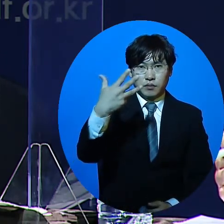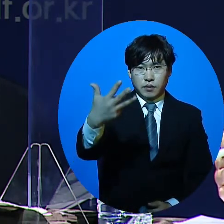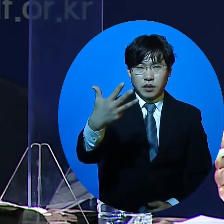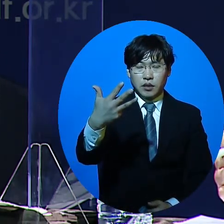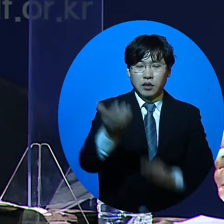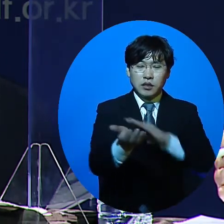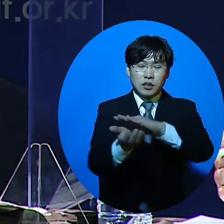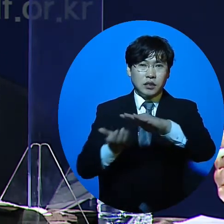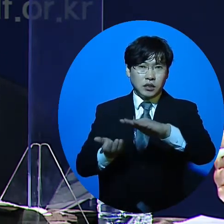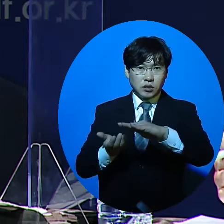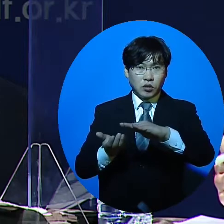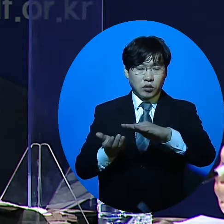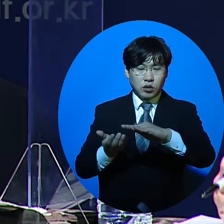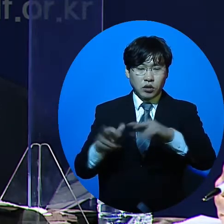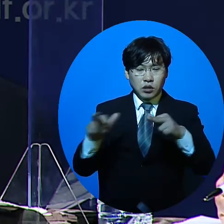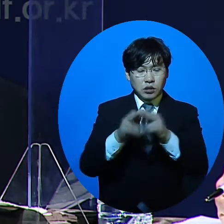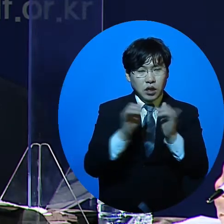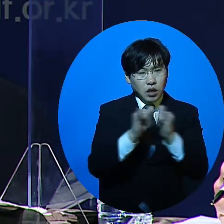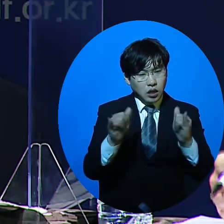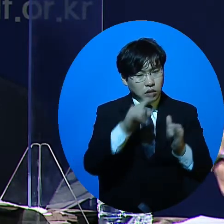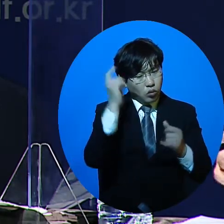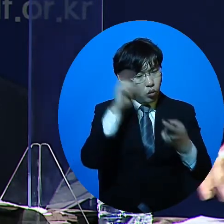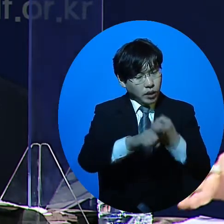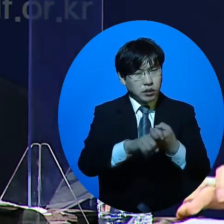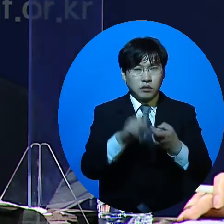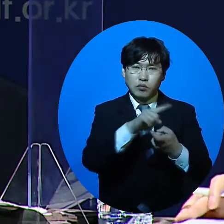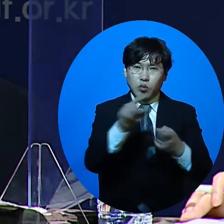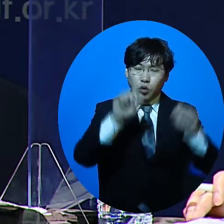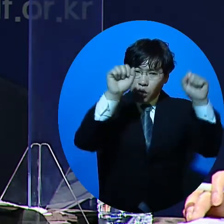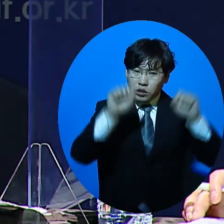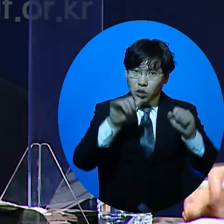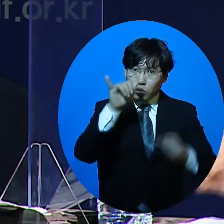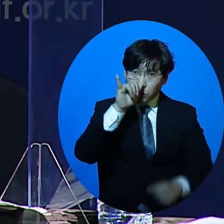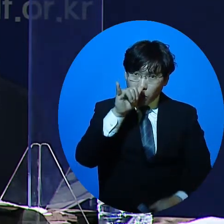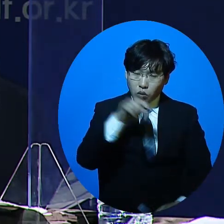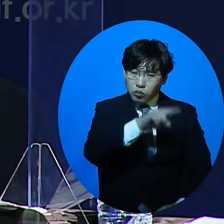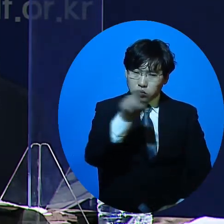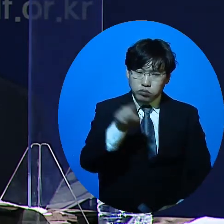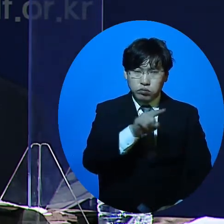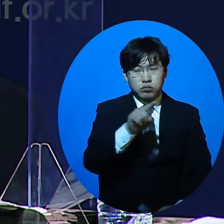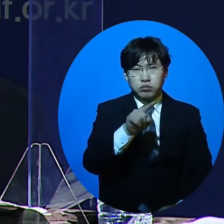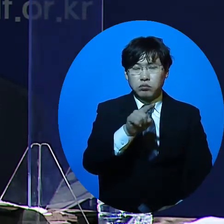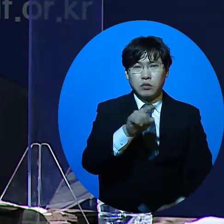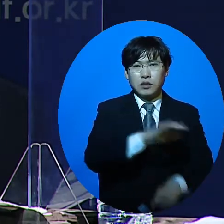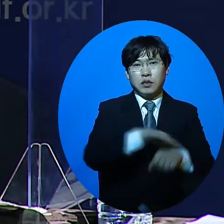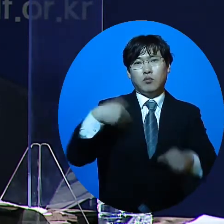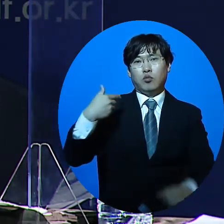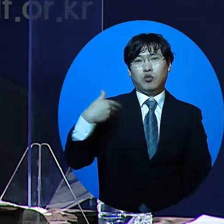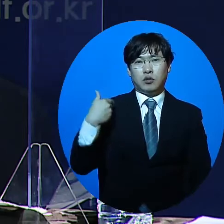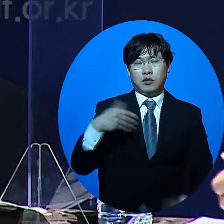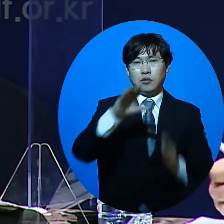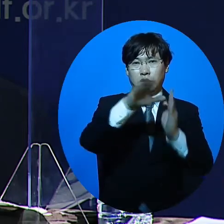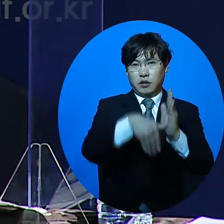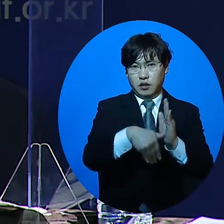1988년도 이전에 장애인의 체육이라는 그 단어는 생각할 수 없었던